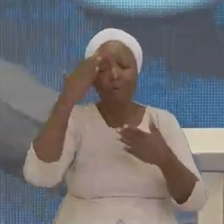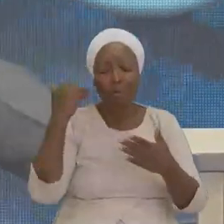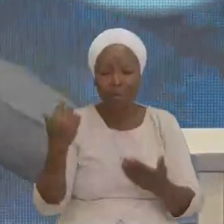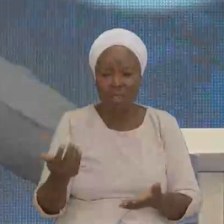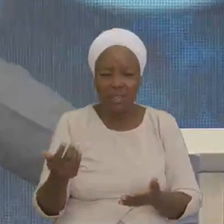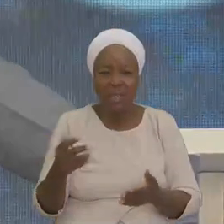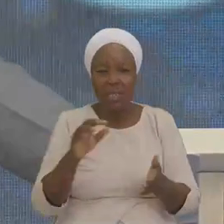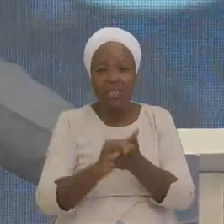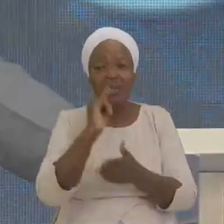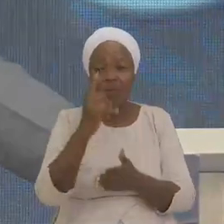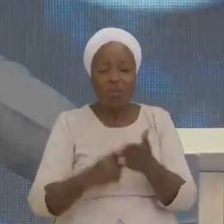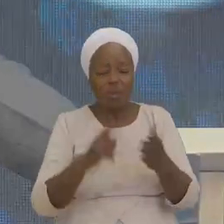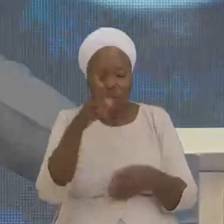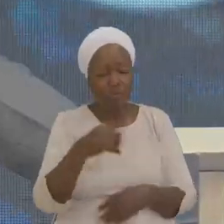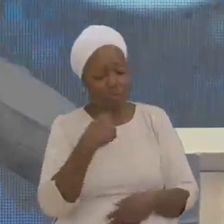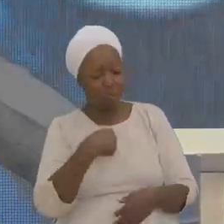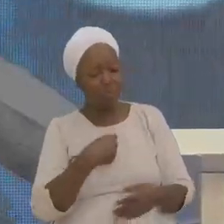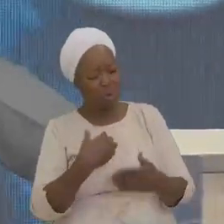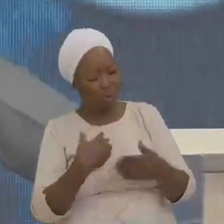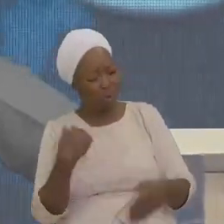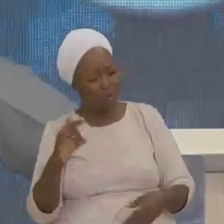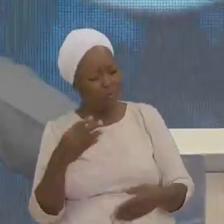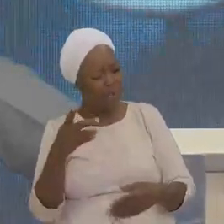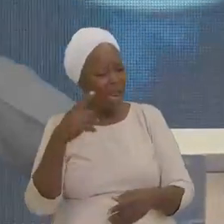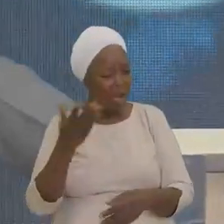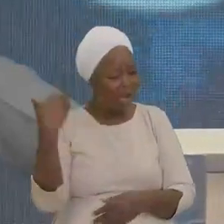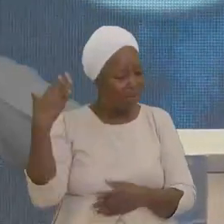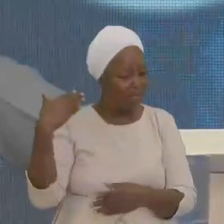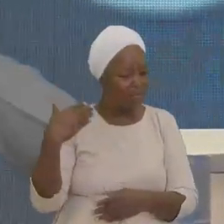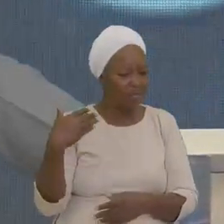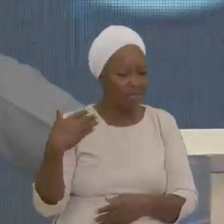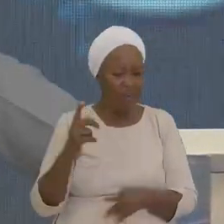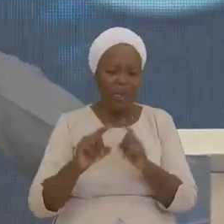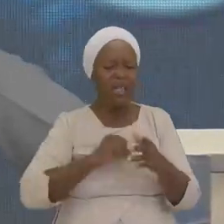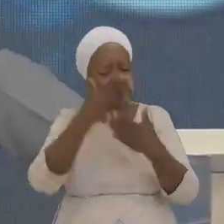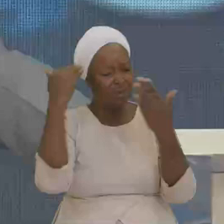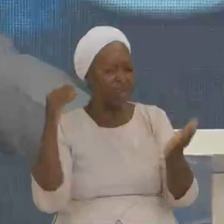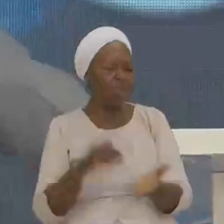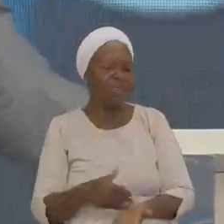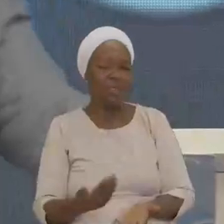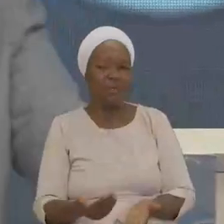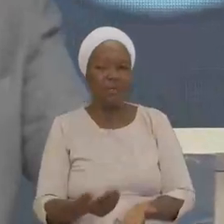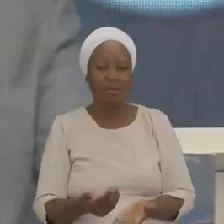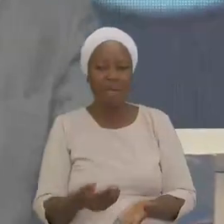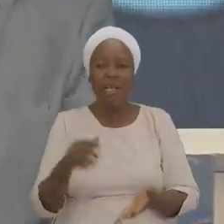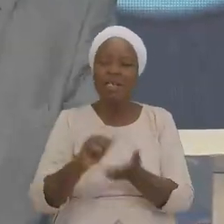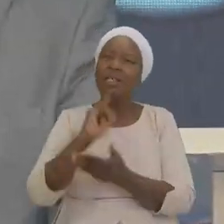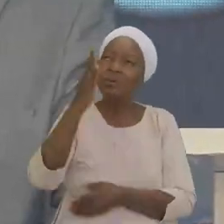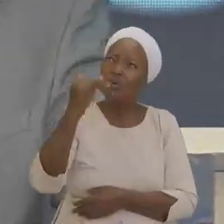ils disent, ah, j'ai oublié. C'est ce que Dieu m'a convaincu la semaine passée, mais j'ai